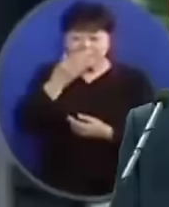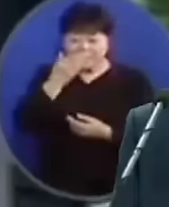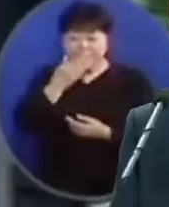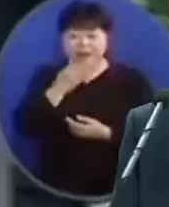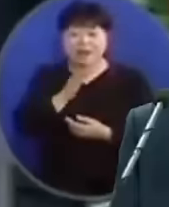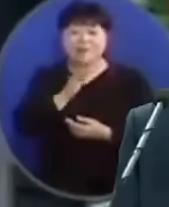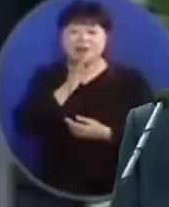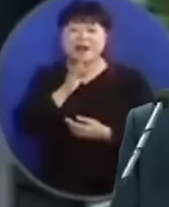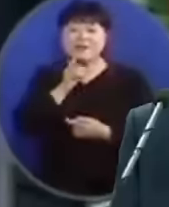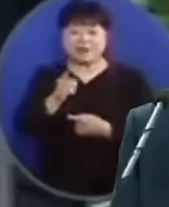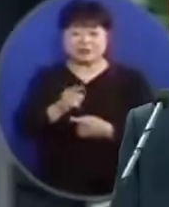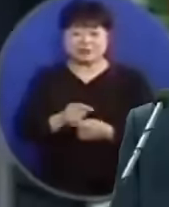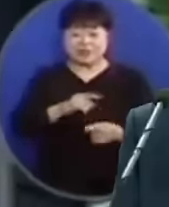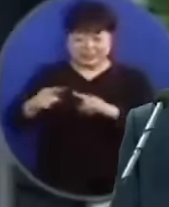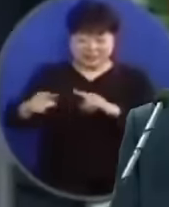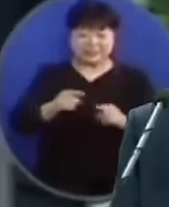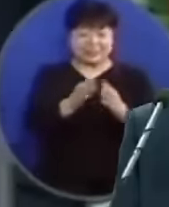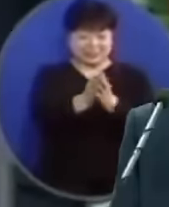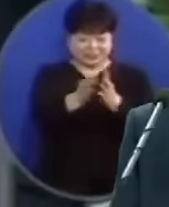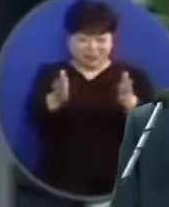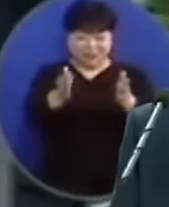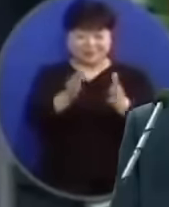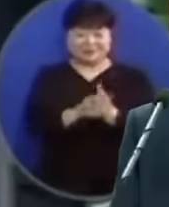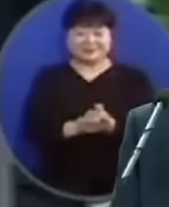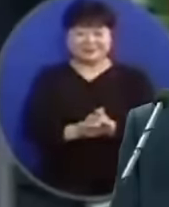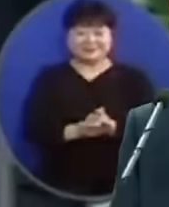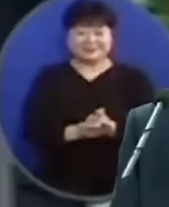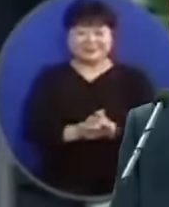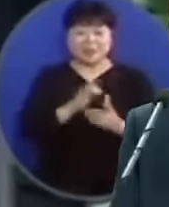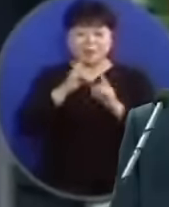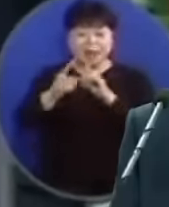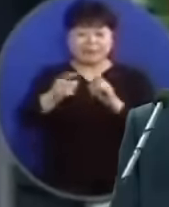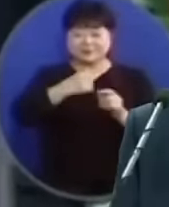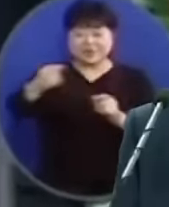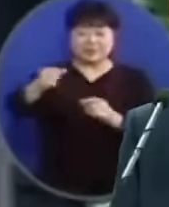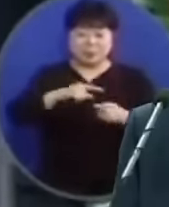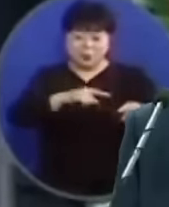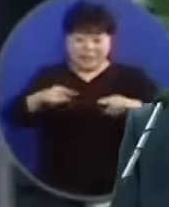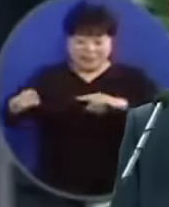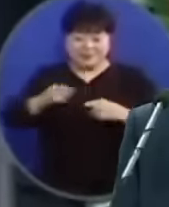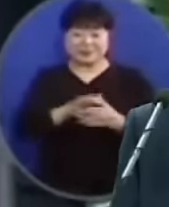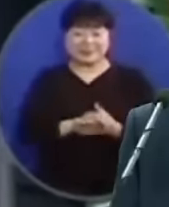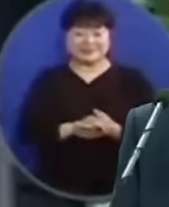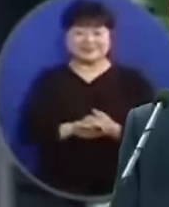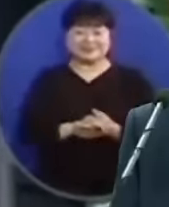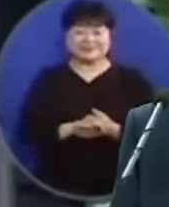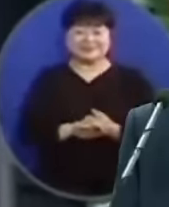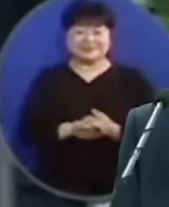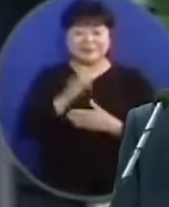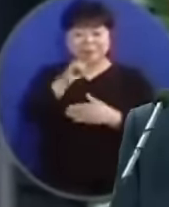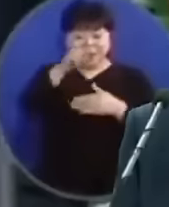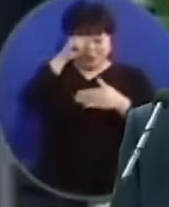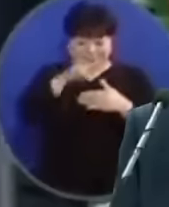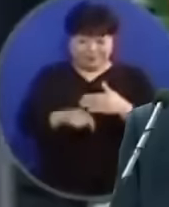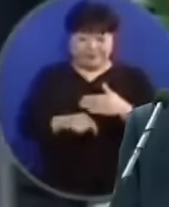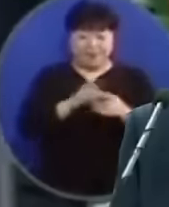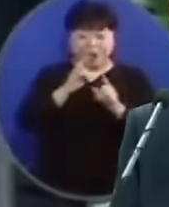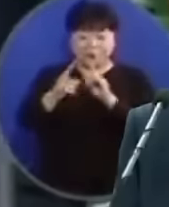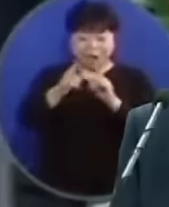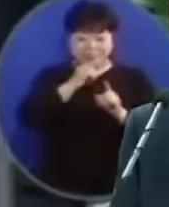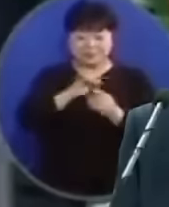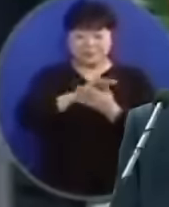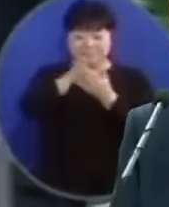긍정적으로 시인하며 나가면 다스리기 시작하는 것입니다. 말씀으로 다스리는 것입니다. 여러분, 마음이